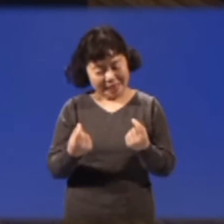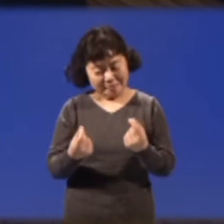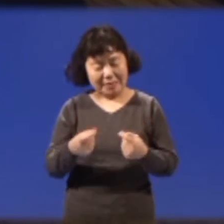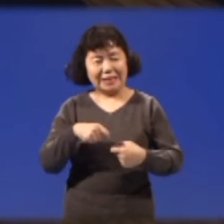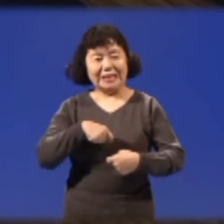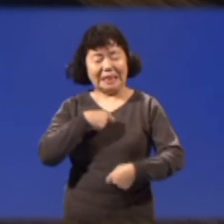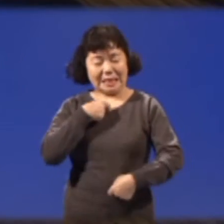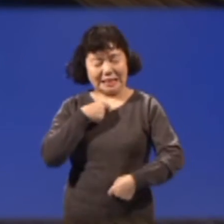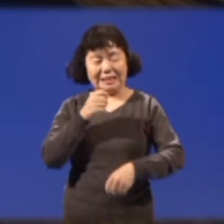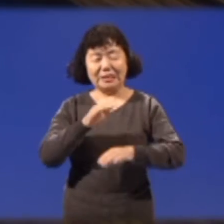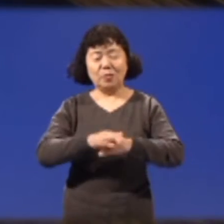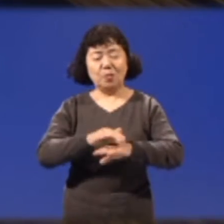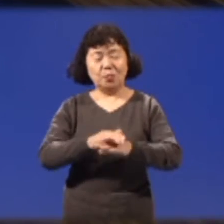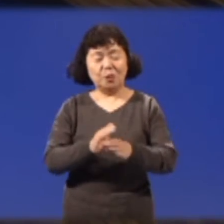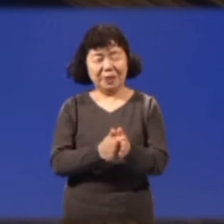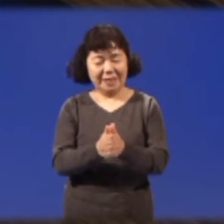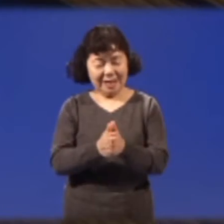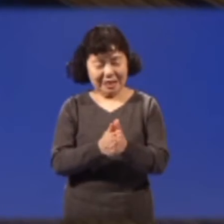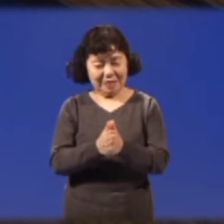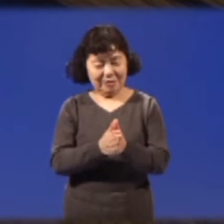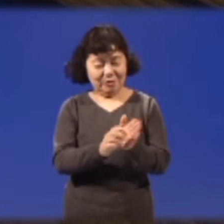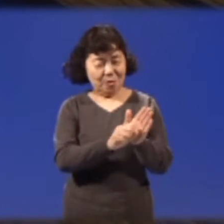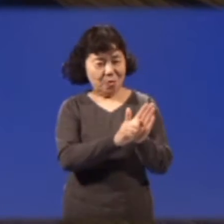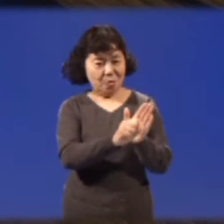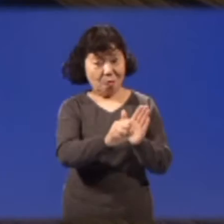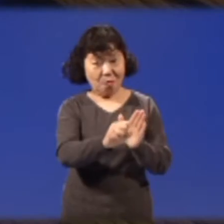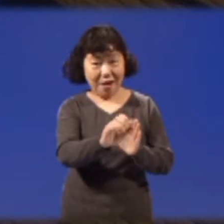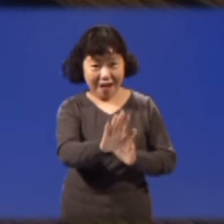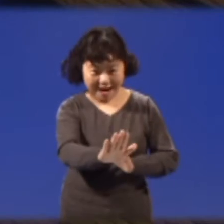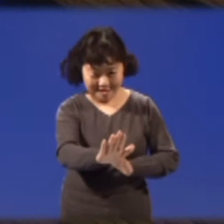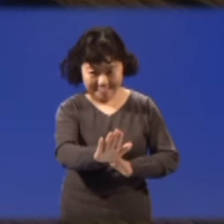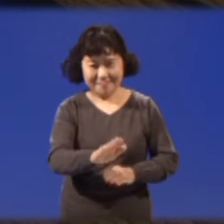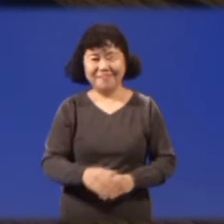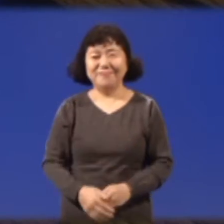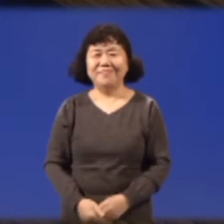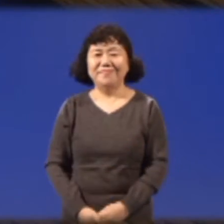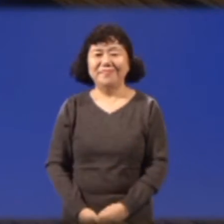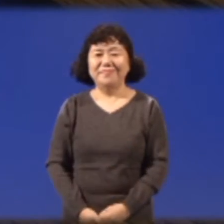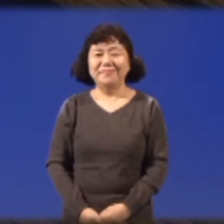やっぱり正しい方法で手を洗うと効果があるんですね。